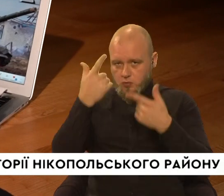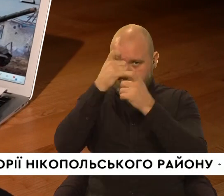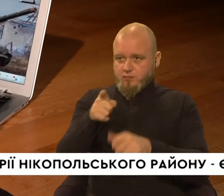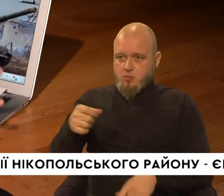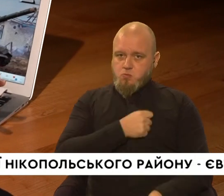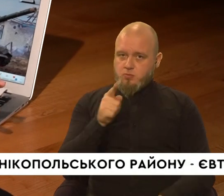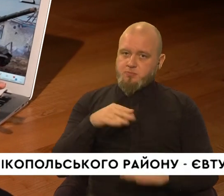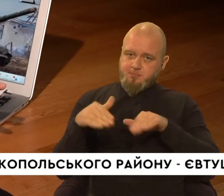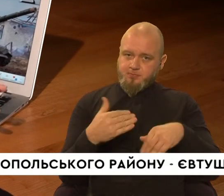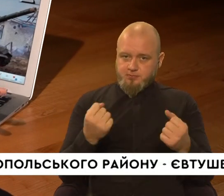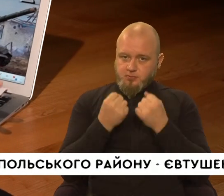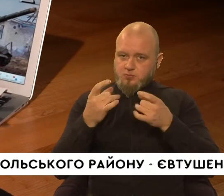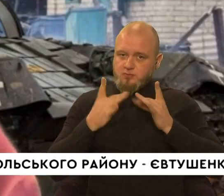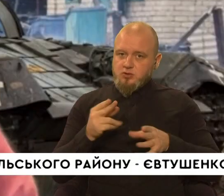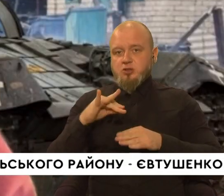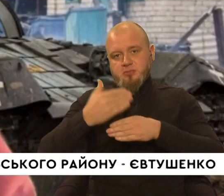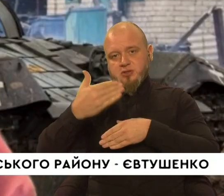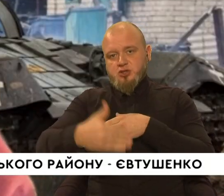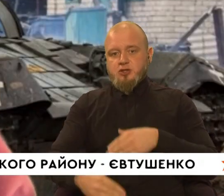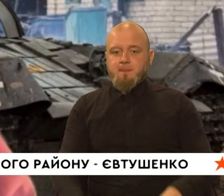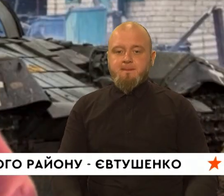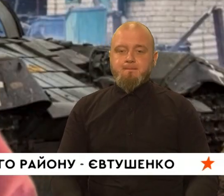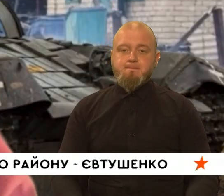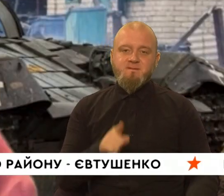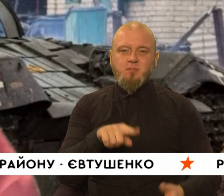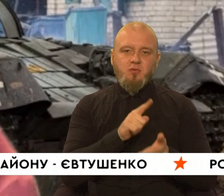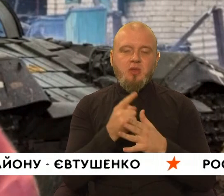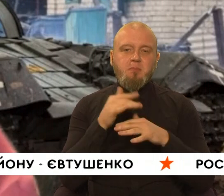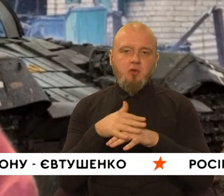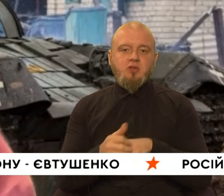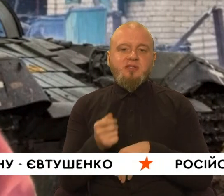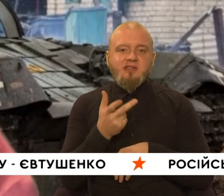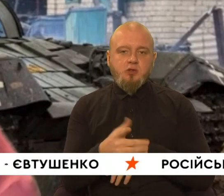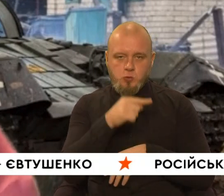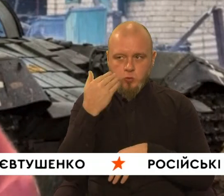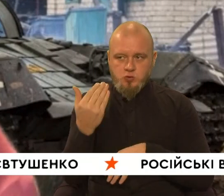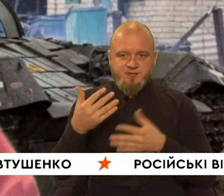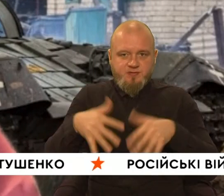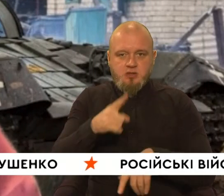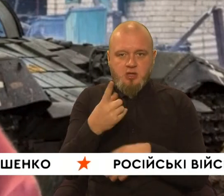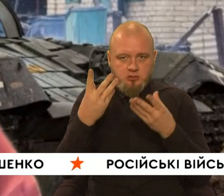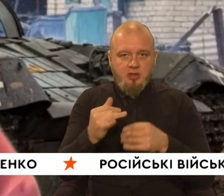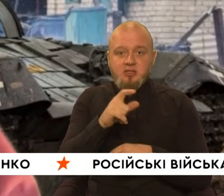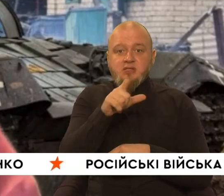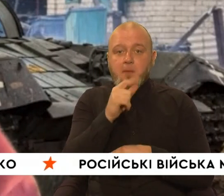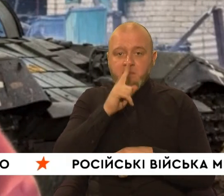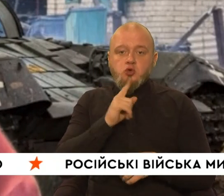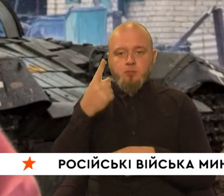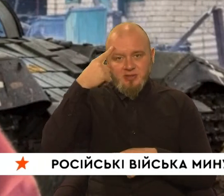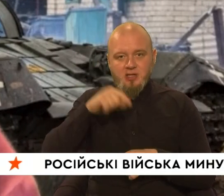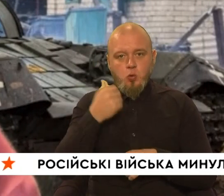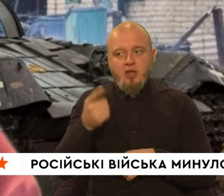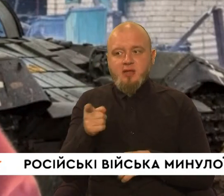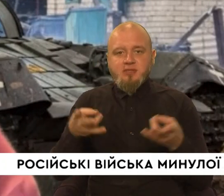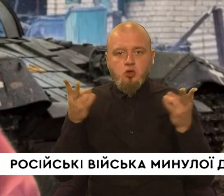вони мобілізацію після зимових свят, чи пізніше? Ви повинні підрахувати кількість російських втрат за день і за місяць, щоб знати, коли